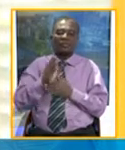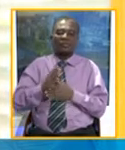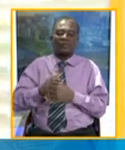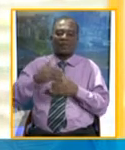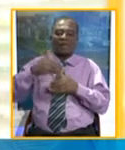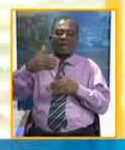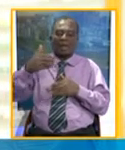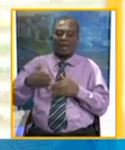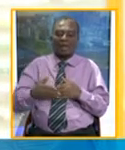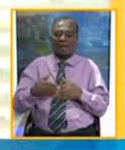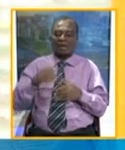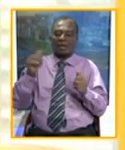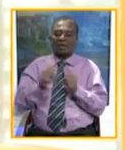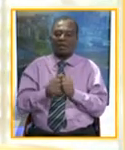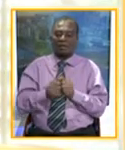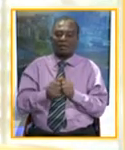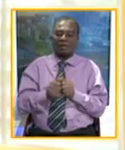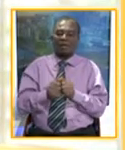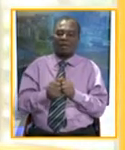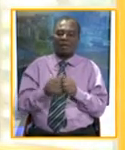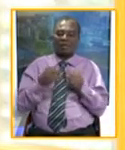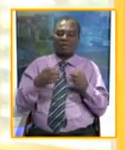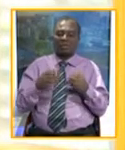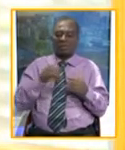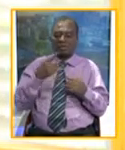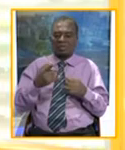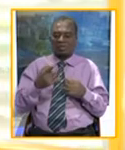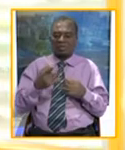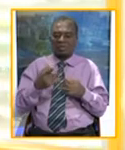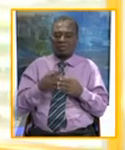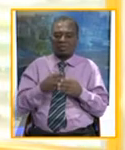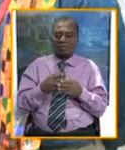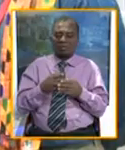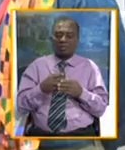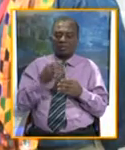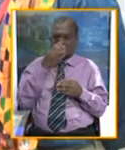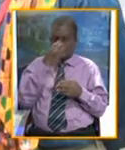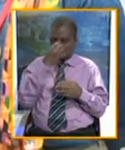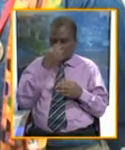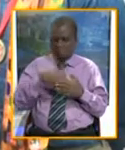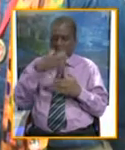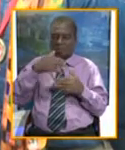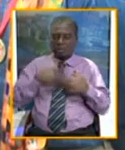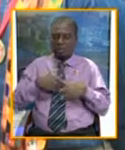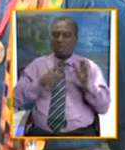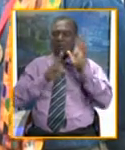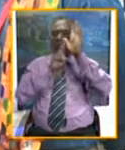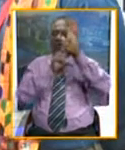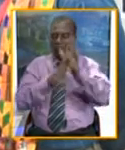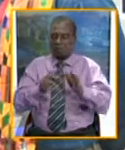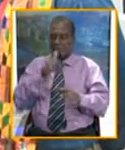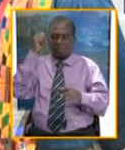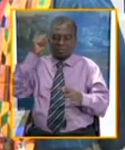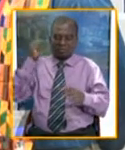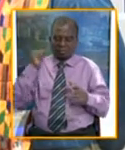de 358 centres de prise en charge répartis sur toutes les familles du territoire. Après avoir présenté les ambassadeurs de la